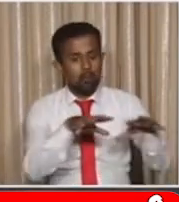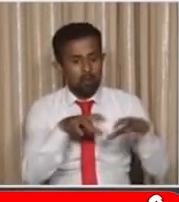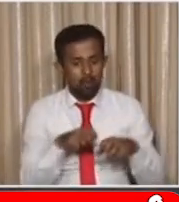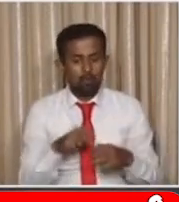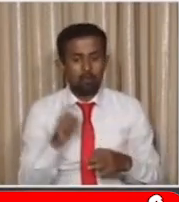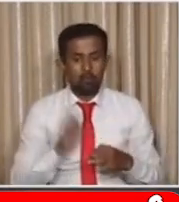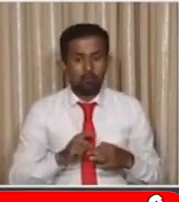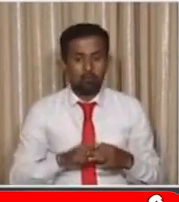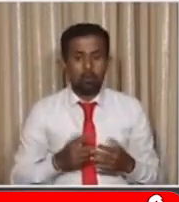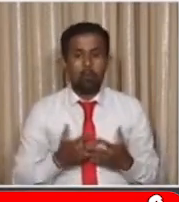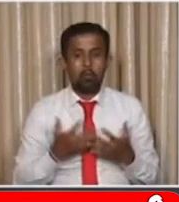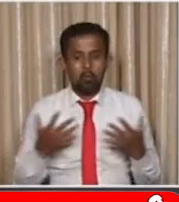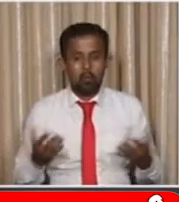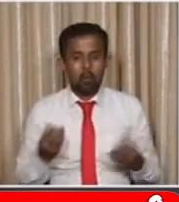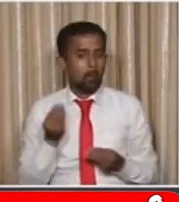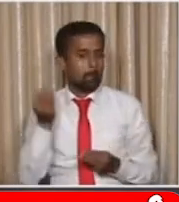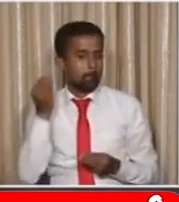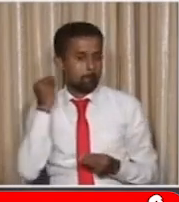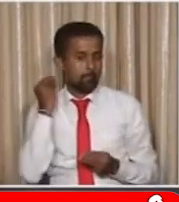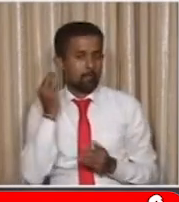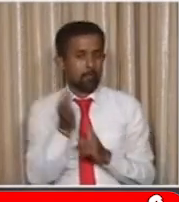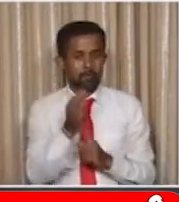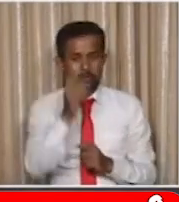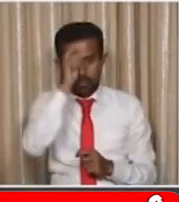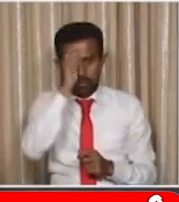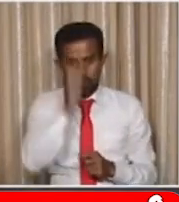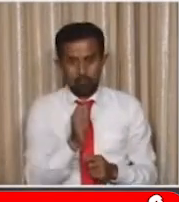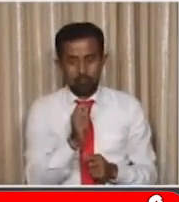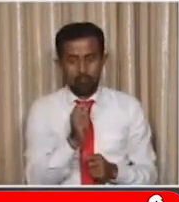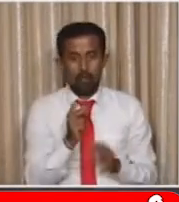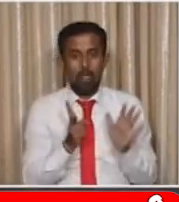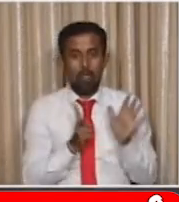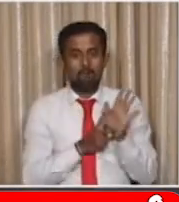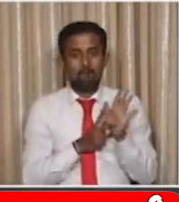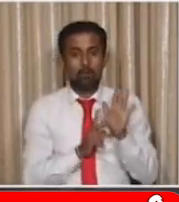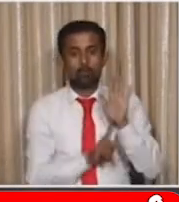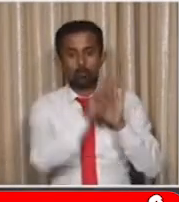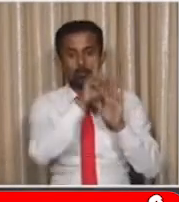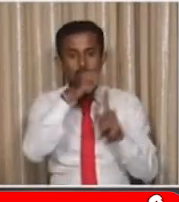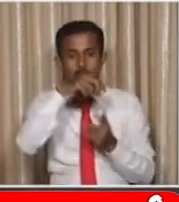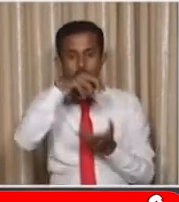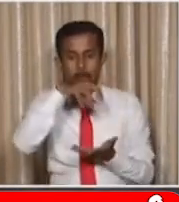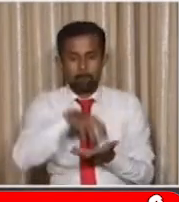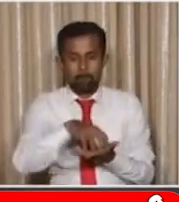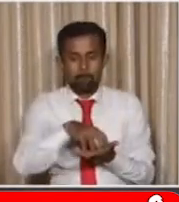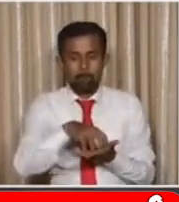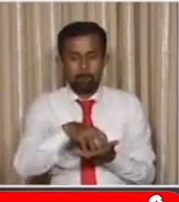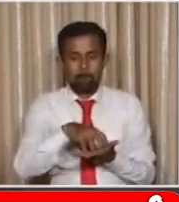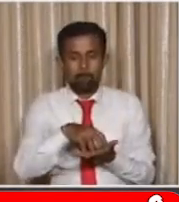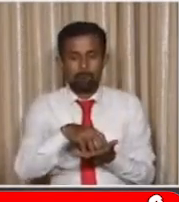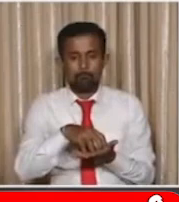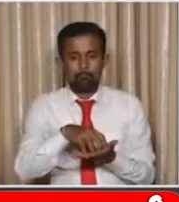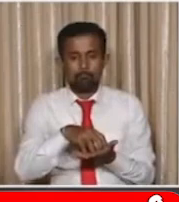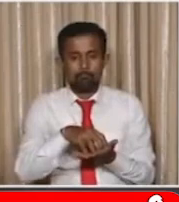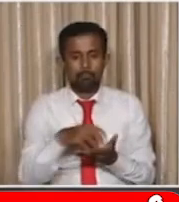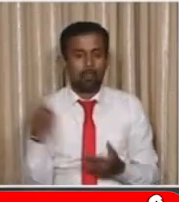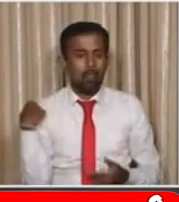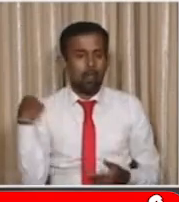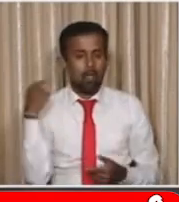அண்மையில் நாங்கள் ஜனாதிபதி அவர்களை வவுனியாவுக்கு எமது வட மாகாணத்துக்கு கொண்டு போய் சென்று அந்த விளக்கங்களை கூறிய